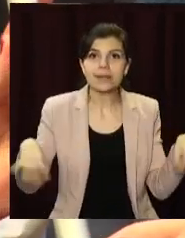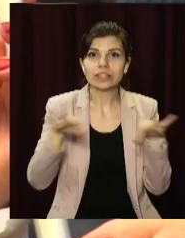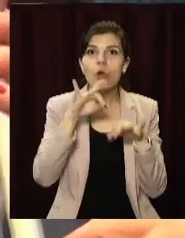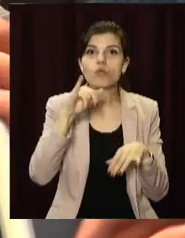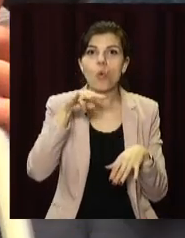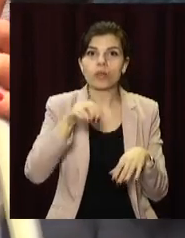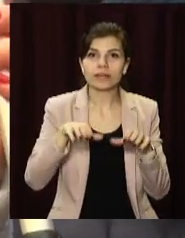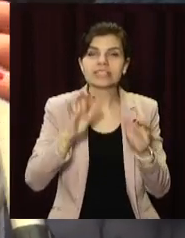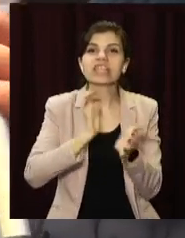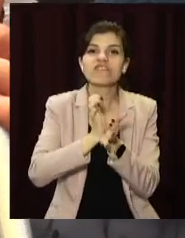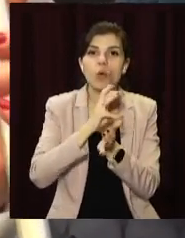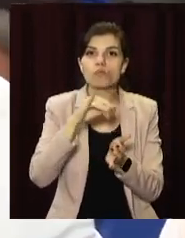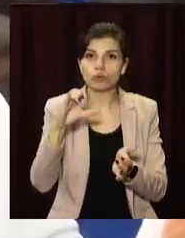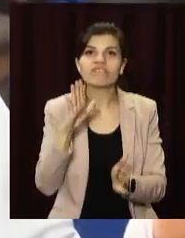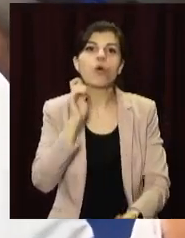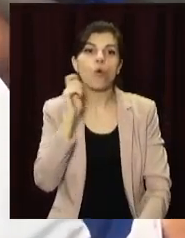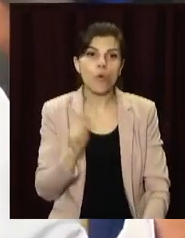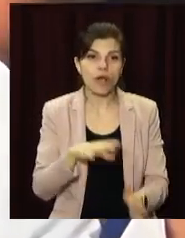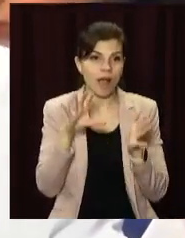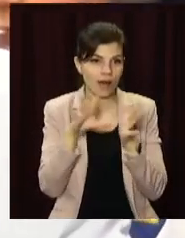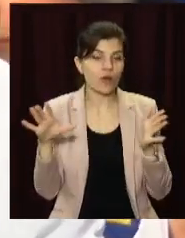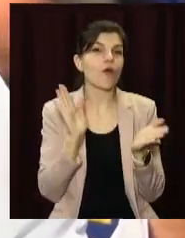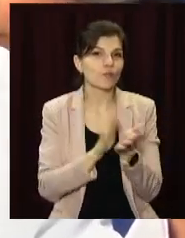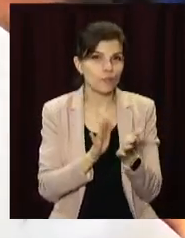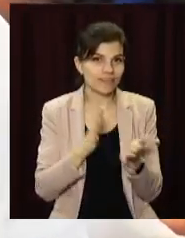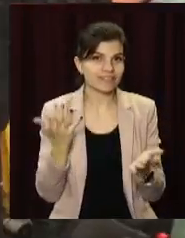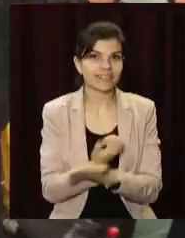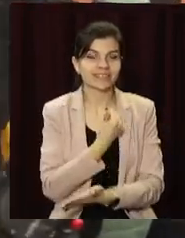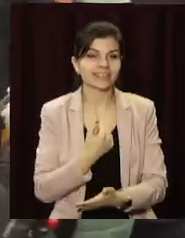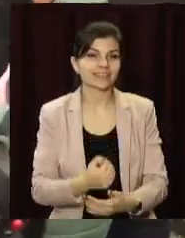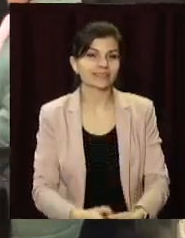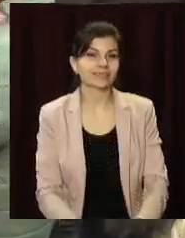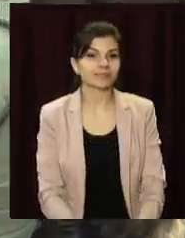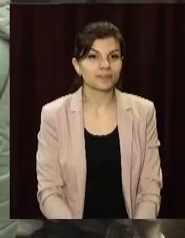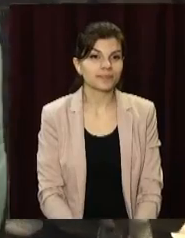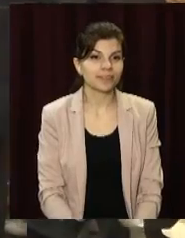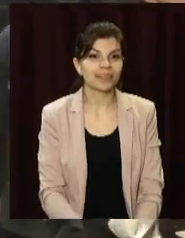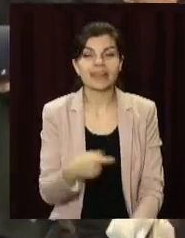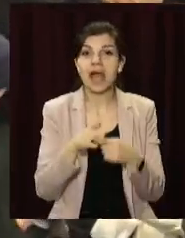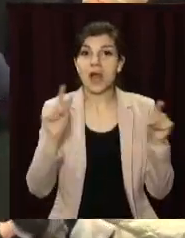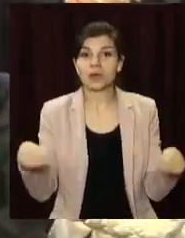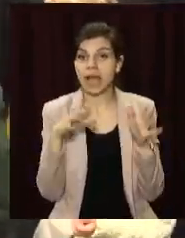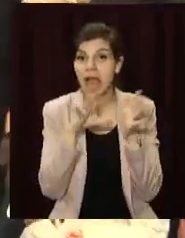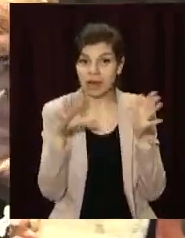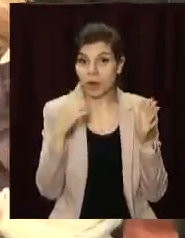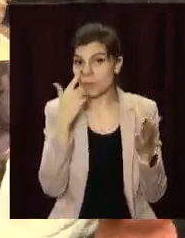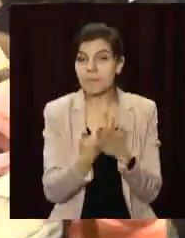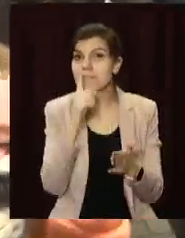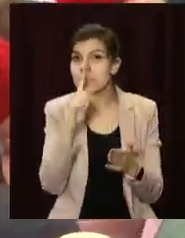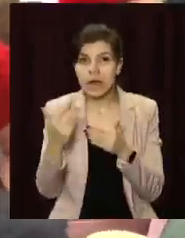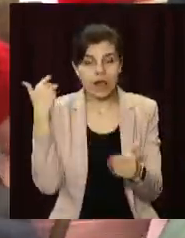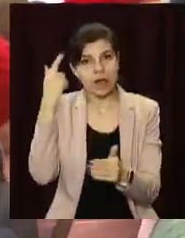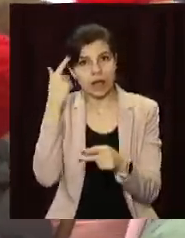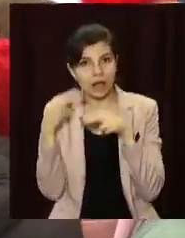с творожным муссом в Украине. Ура! Хлопаємо! На організацію такого рекорду пішов майже місяць. У ньому